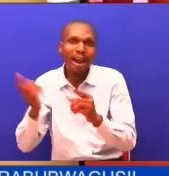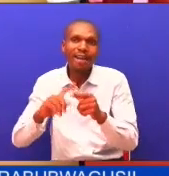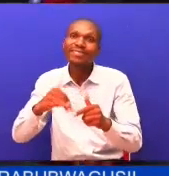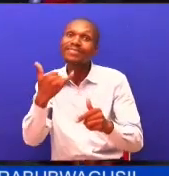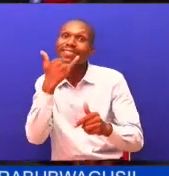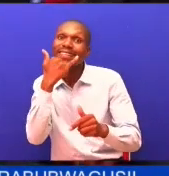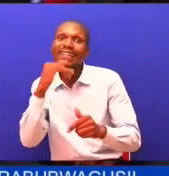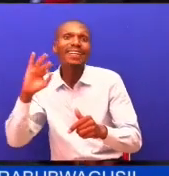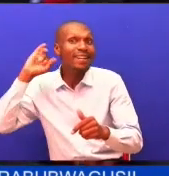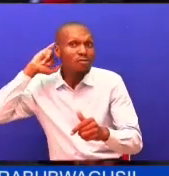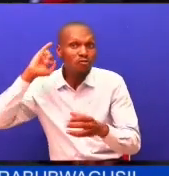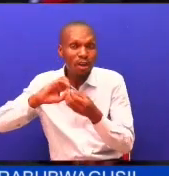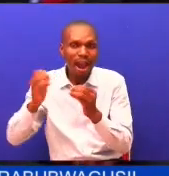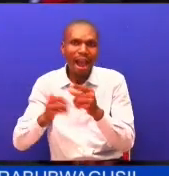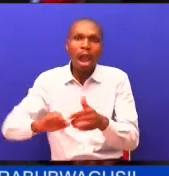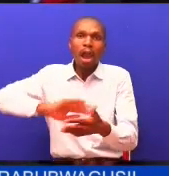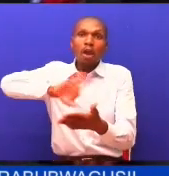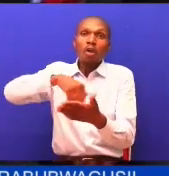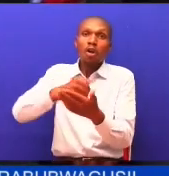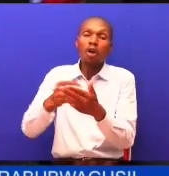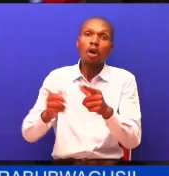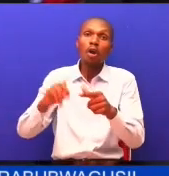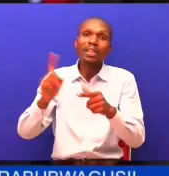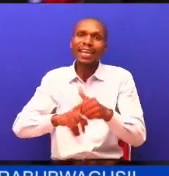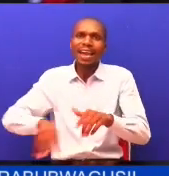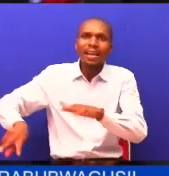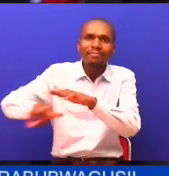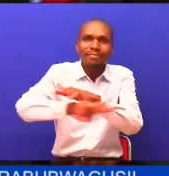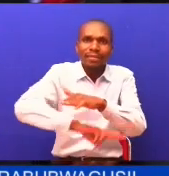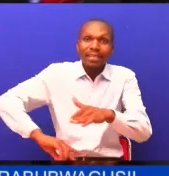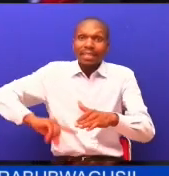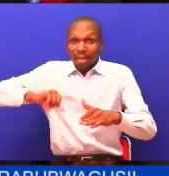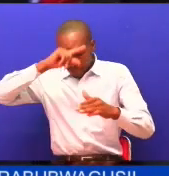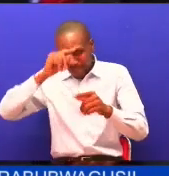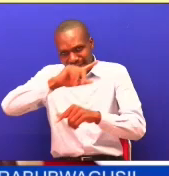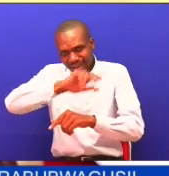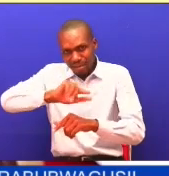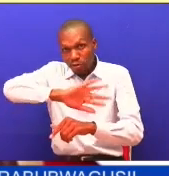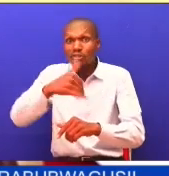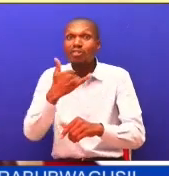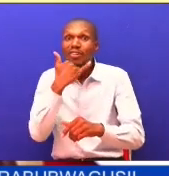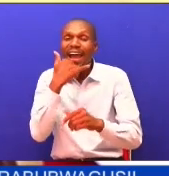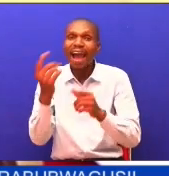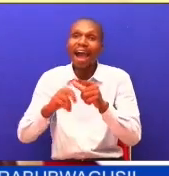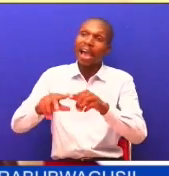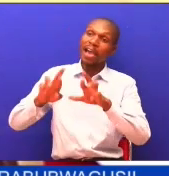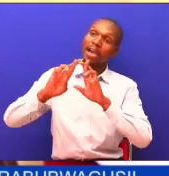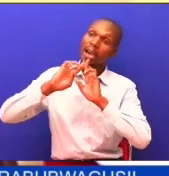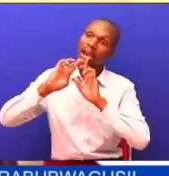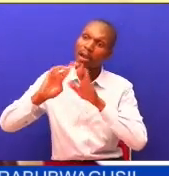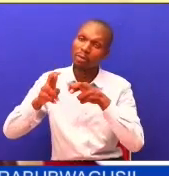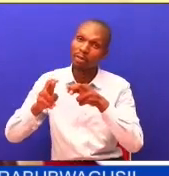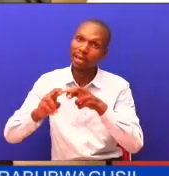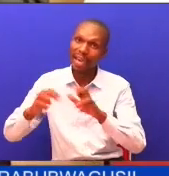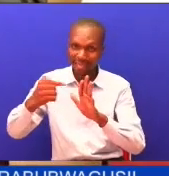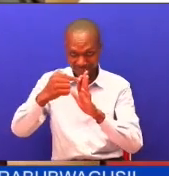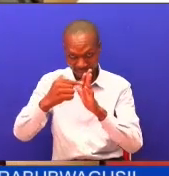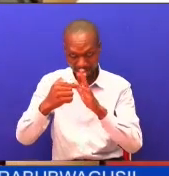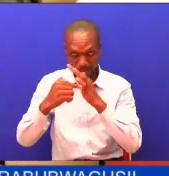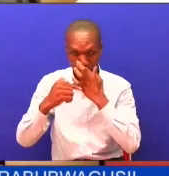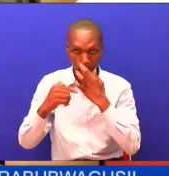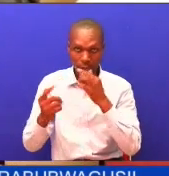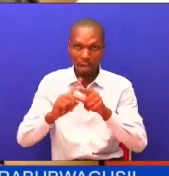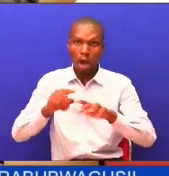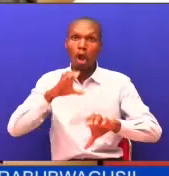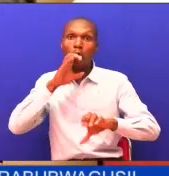namba. Asonsi Monda kakutukutirale ama mocho onsi. Alia aswale tuenaro aso mswada. Mr.